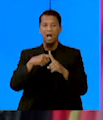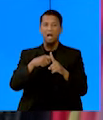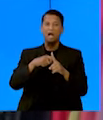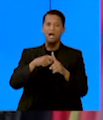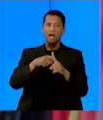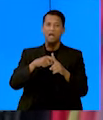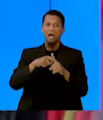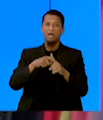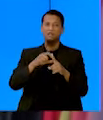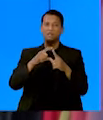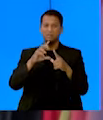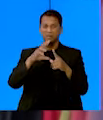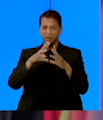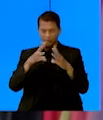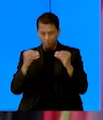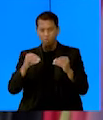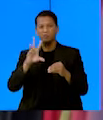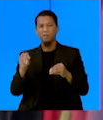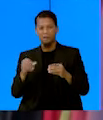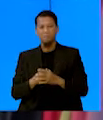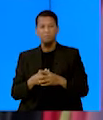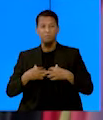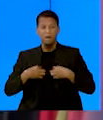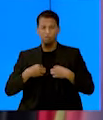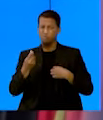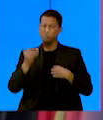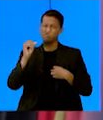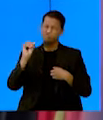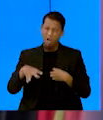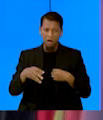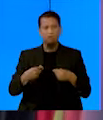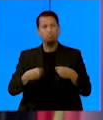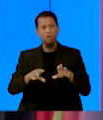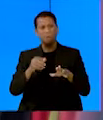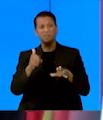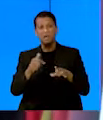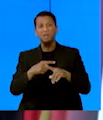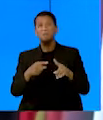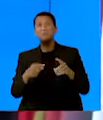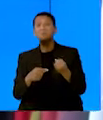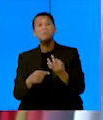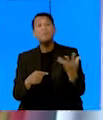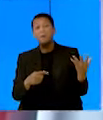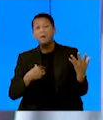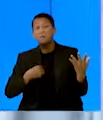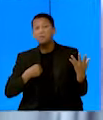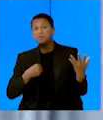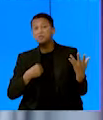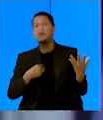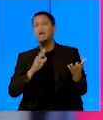Anda bisa mendapatkan barang dengan harga yang miring dan bahkan bisa dijual kembali. Tapi kira-kira berapa ya harganya? Langsung kita tanya